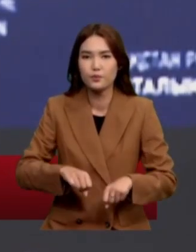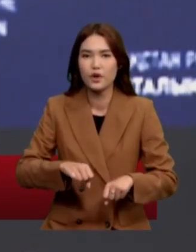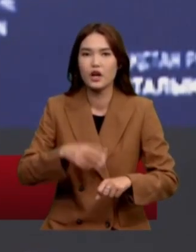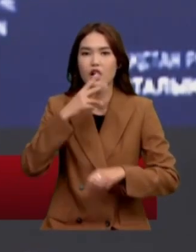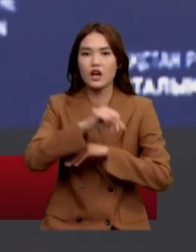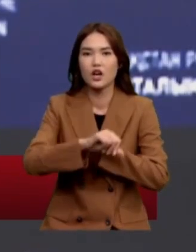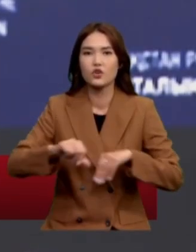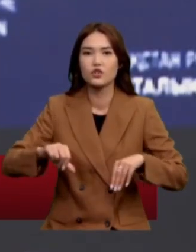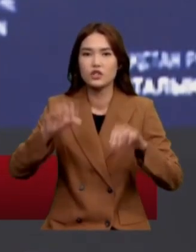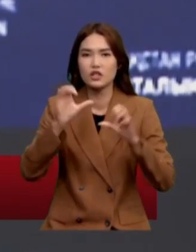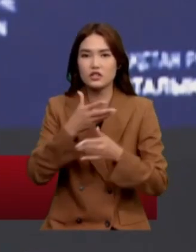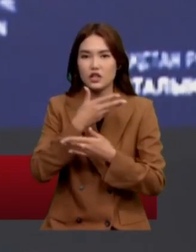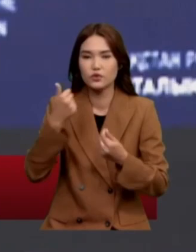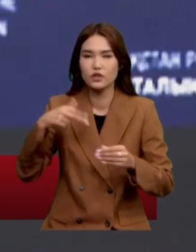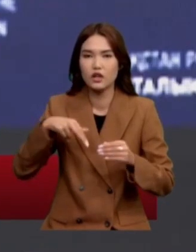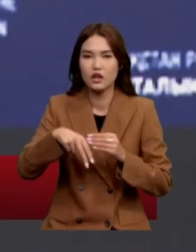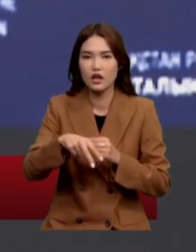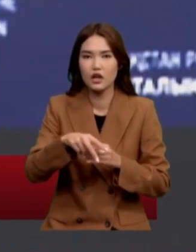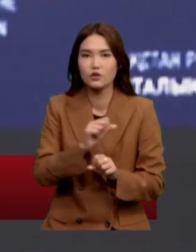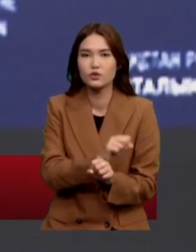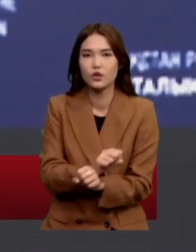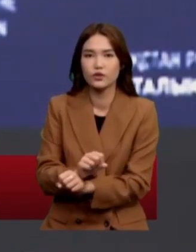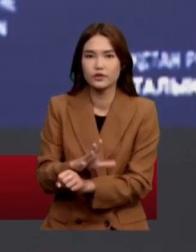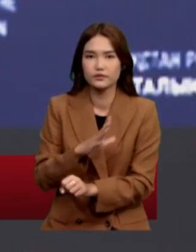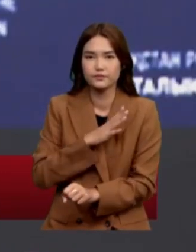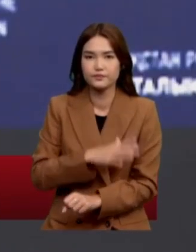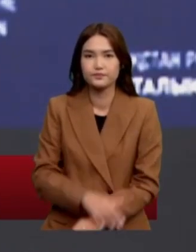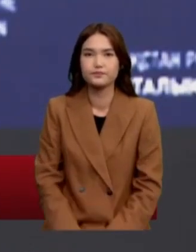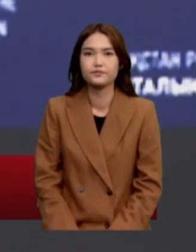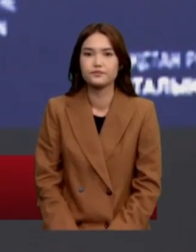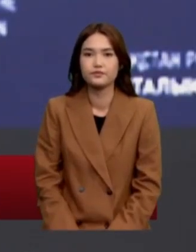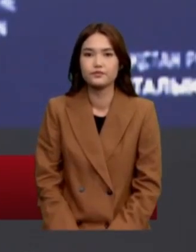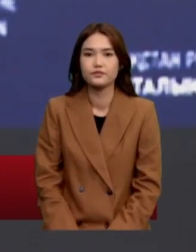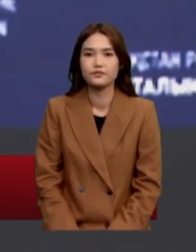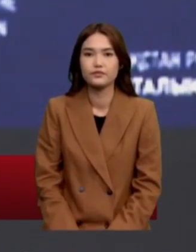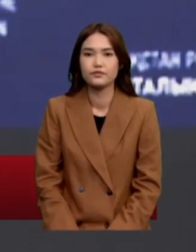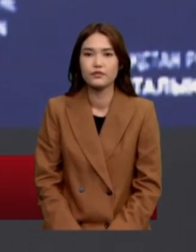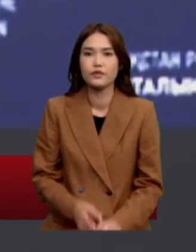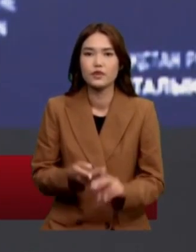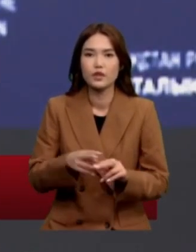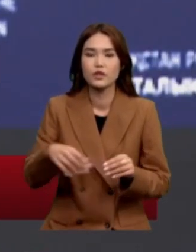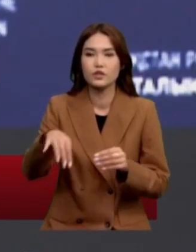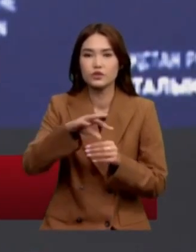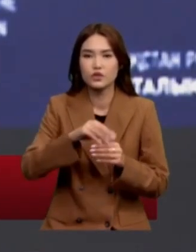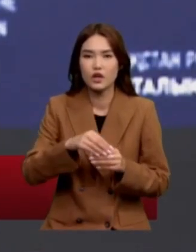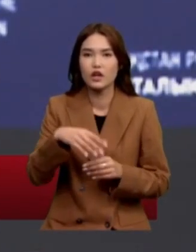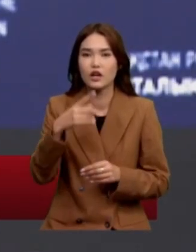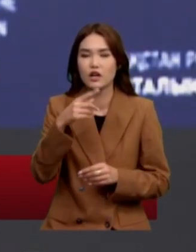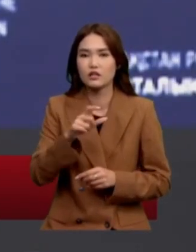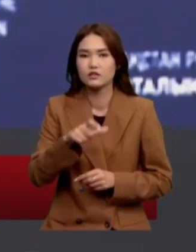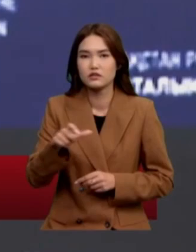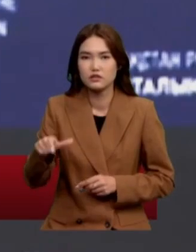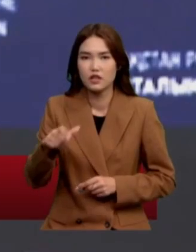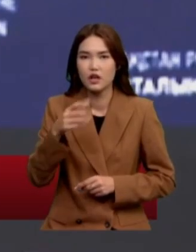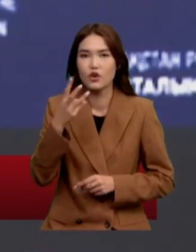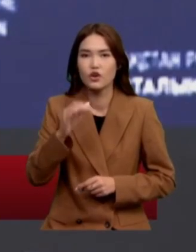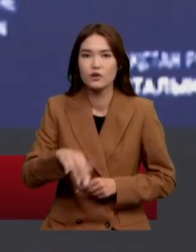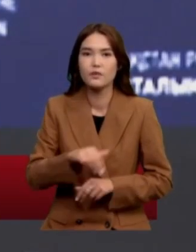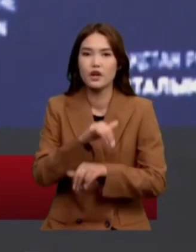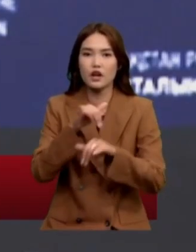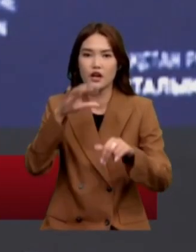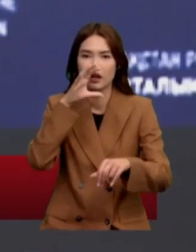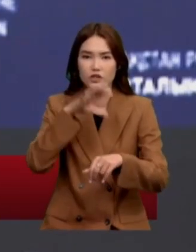өткізу әрекеттері тоқтатылды. Діни сапаттағы 3000-нан астам кітап пен